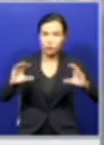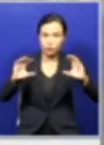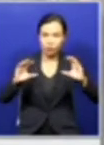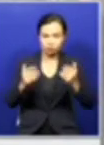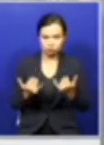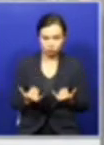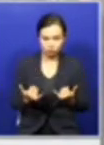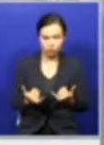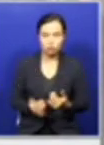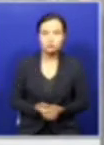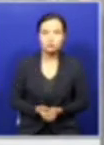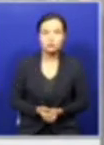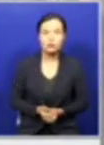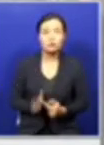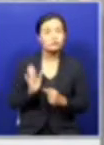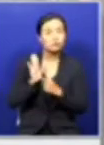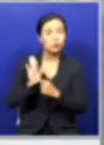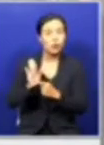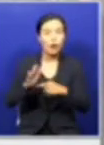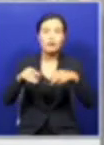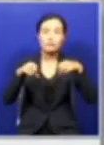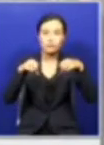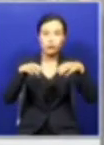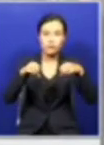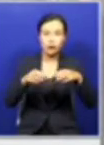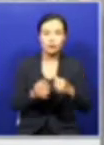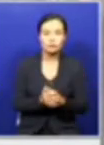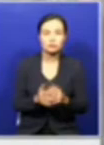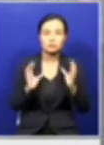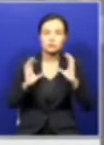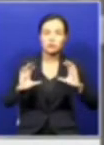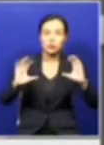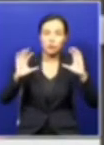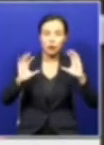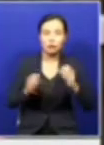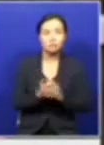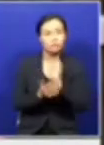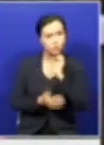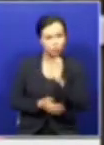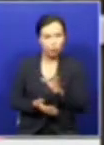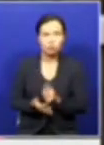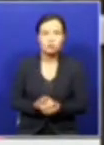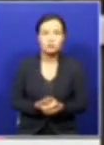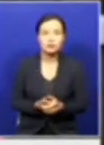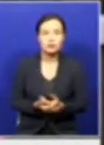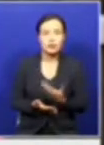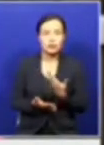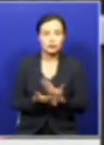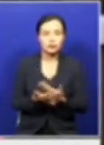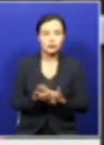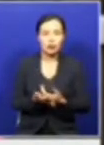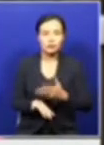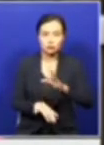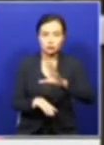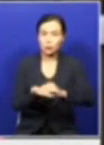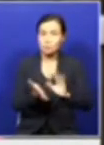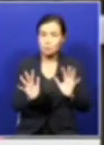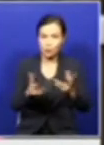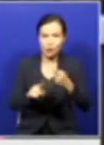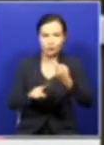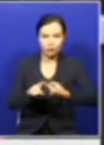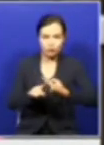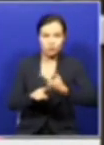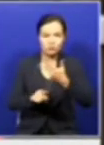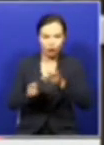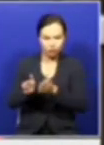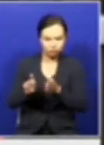นี้ยกตัวอย่างไฟฟ้าที่รัฐบาลนะครับบอกว่าไม่จัดเก็บ3เดือนรัฐ